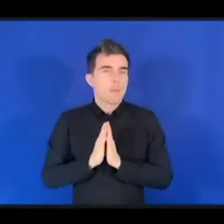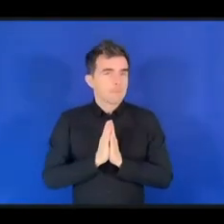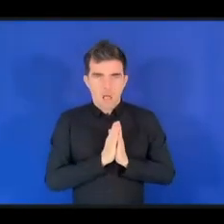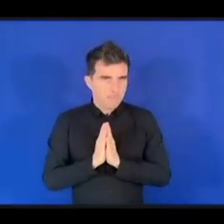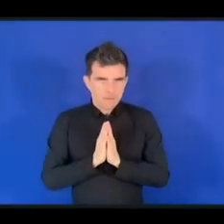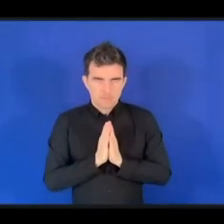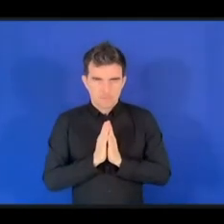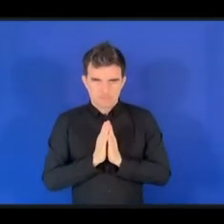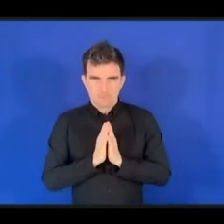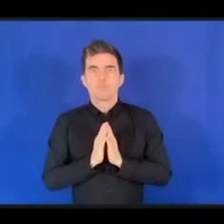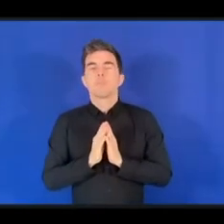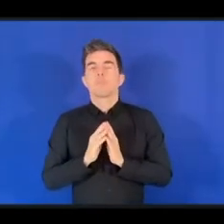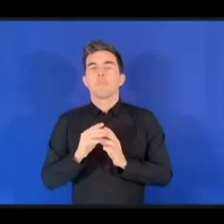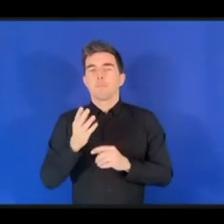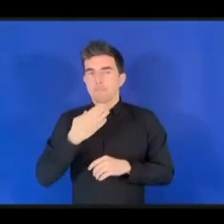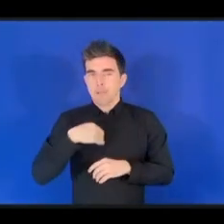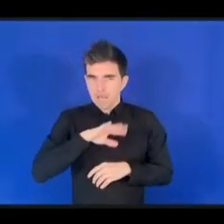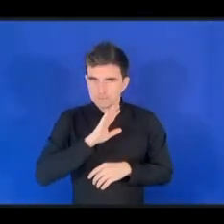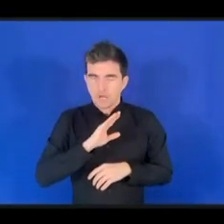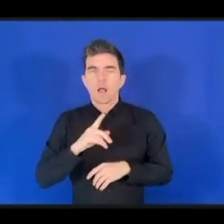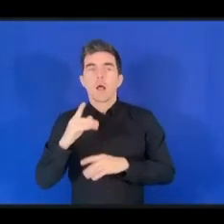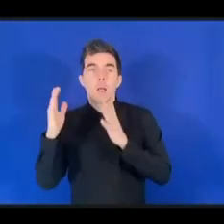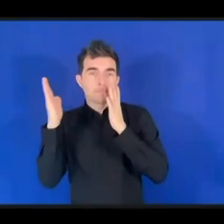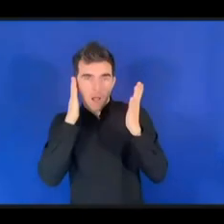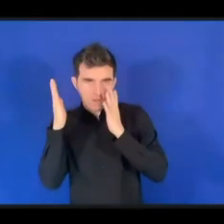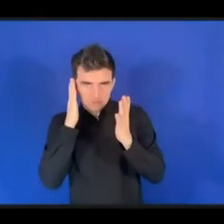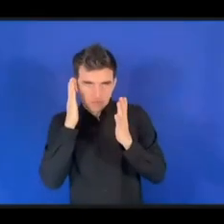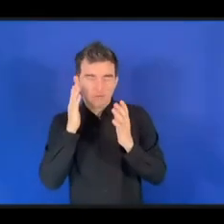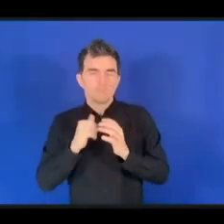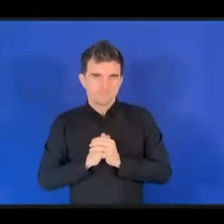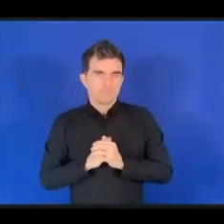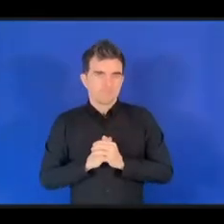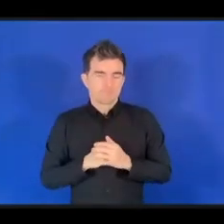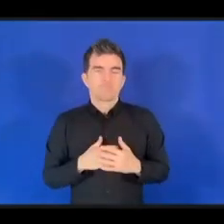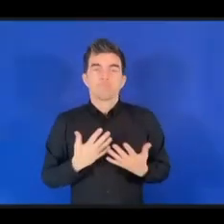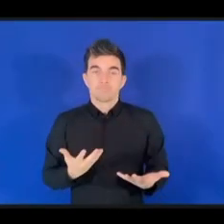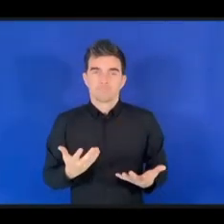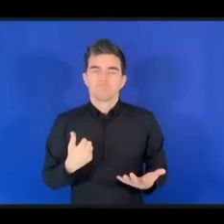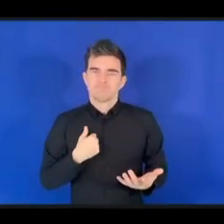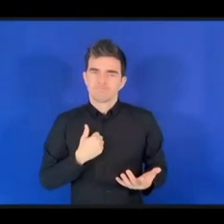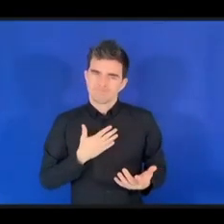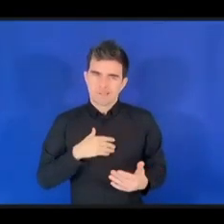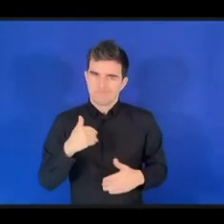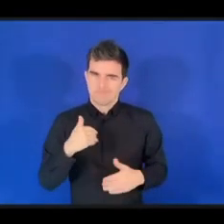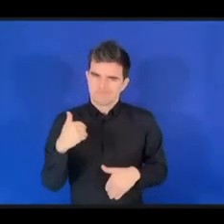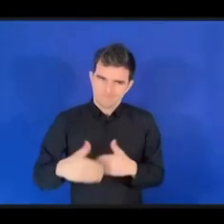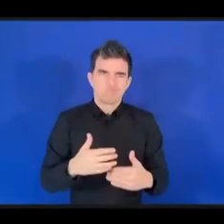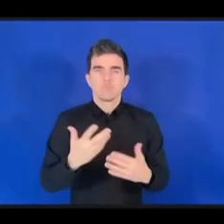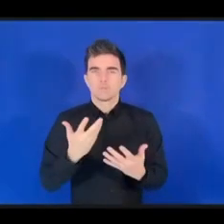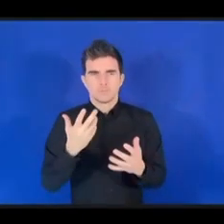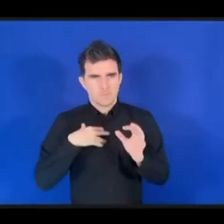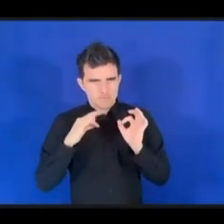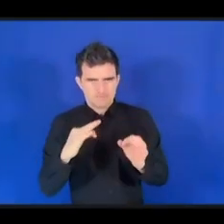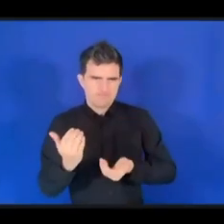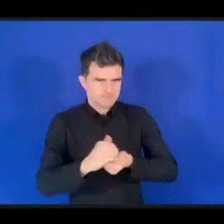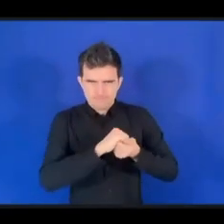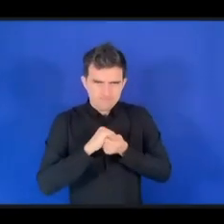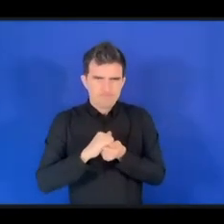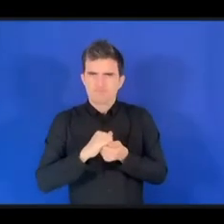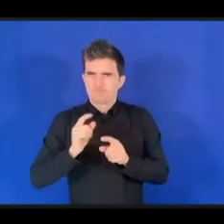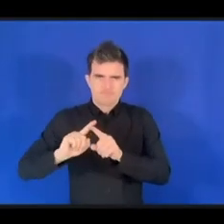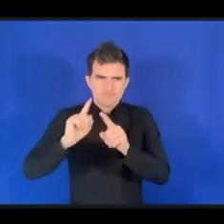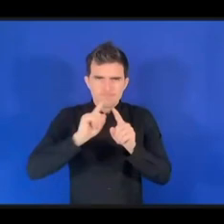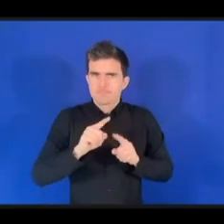献，也感谢这个公民社会积极的参与，那么也感谢他